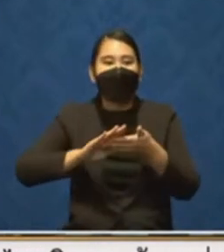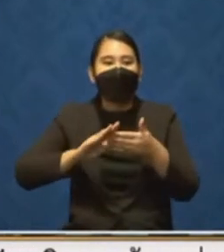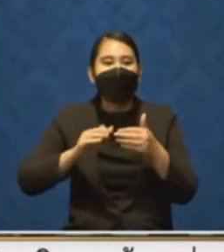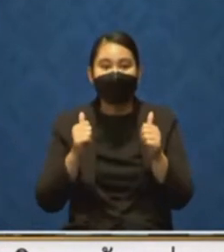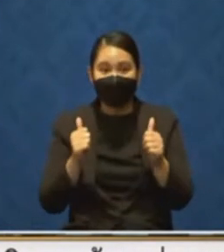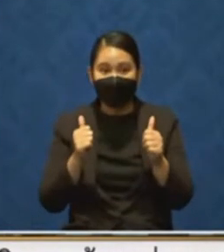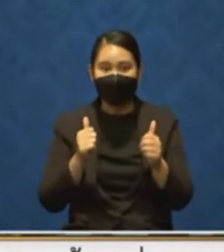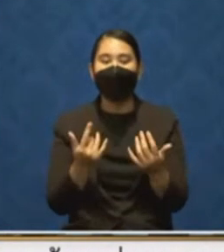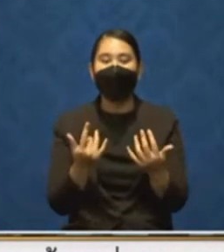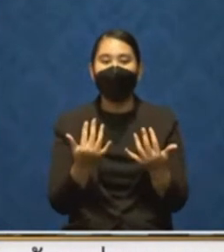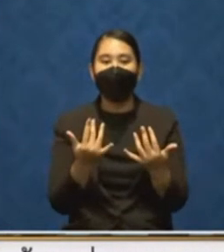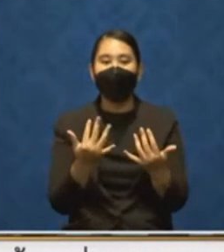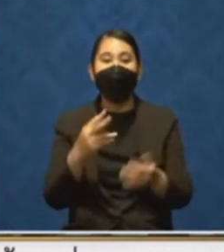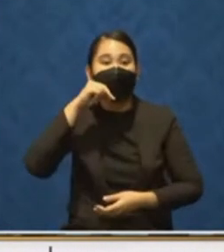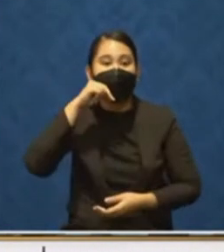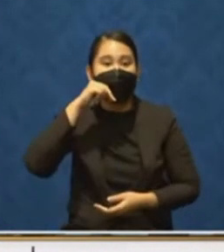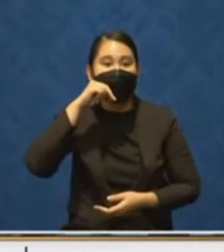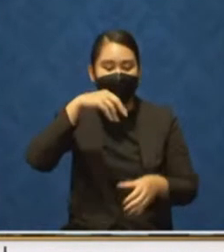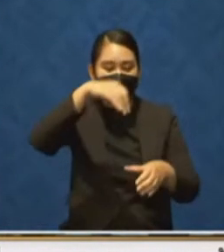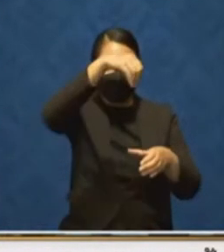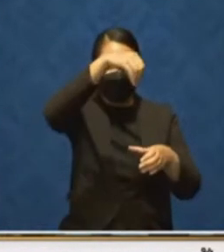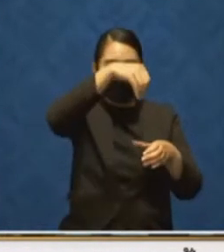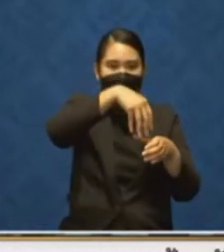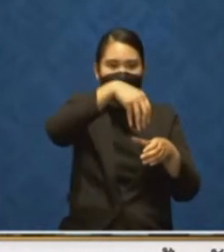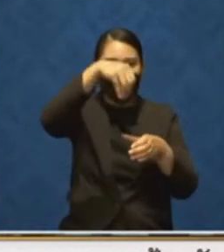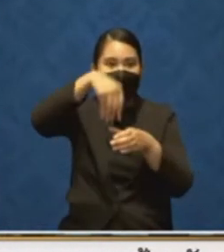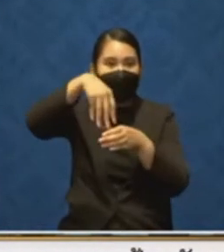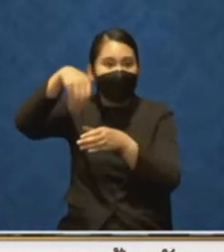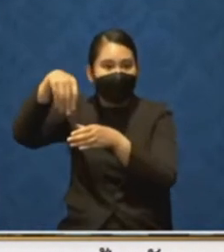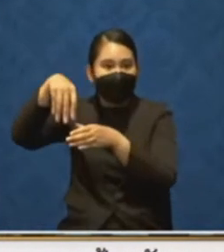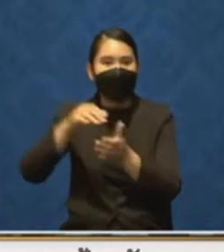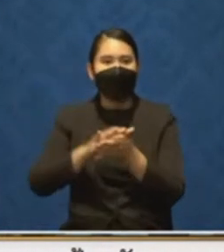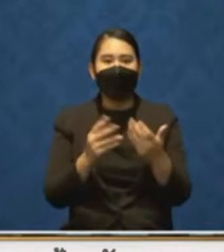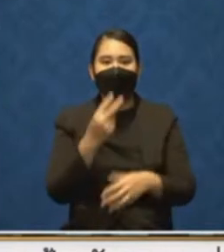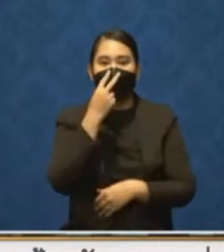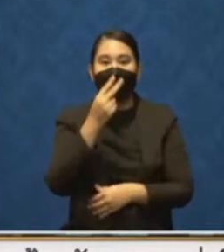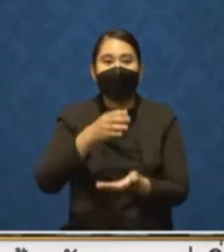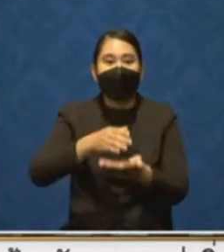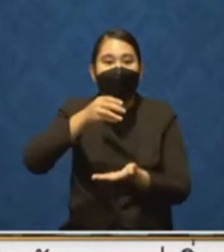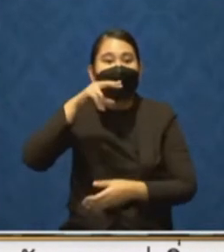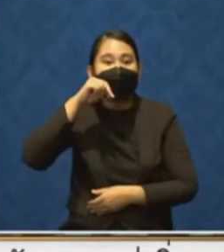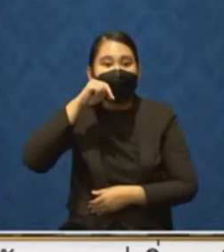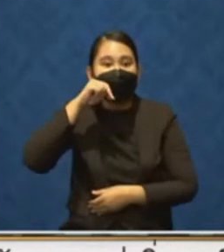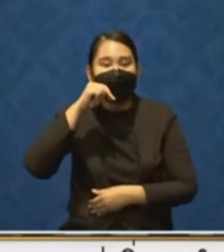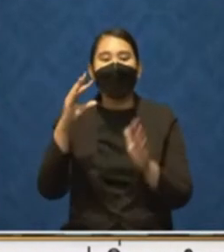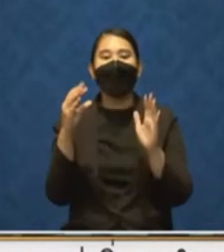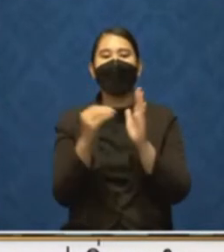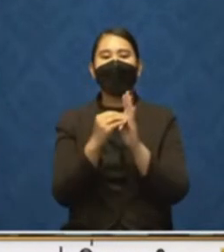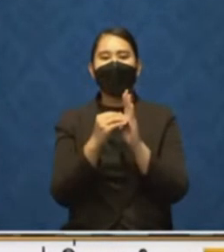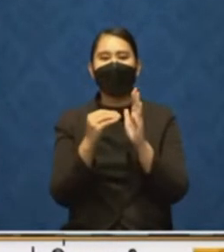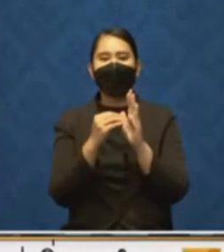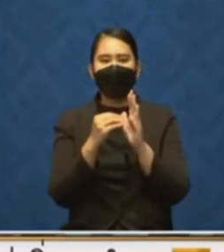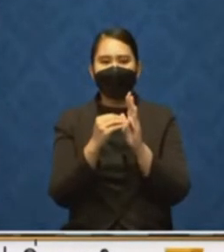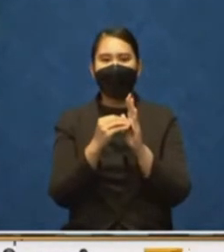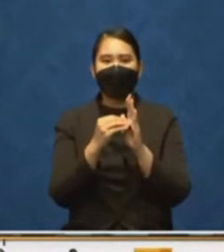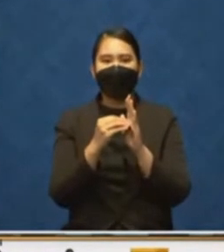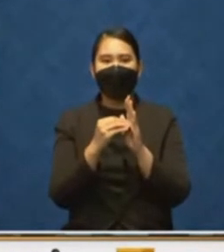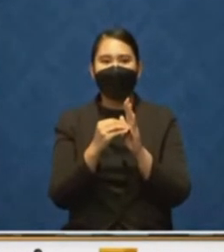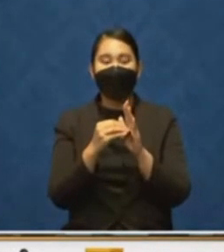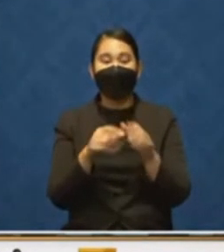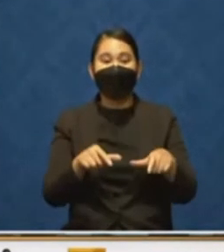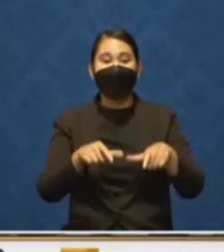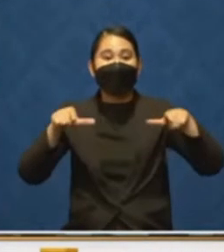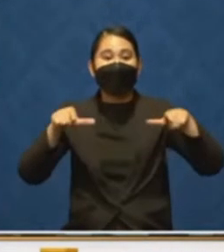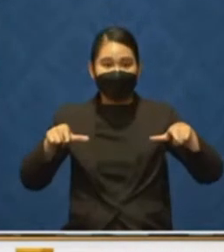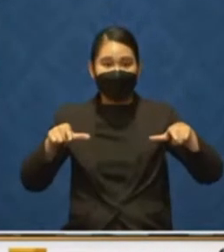ไปบรรจุปรากฏว่าไอ้ควรทั้งหมดเรียนท่านประธานครับอายุที่กรุงเทพสำนักงานใหญ่ใน